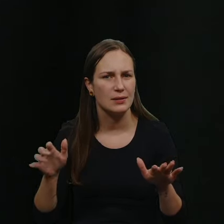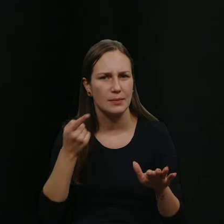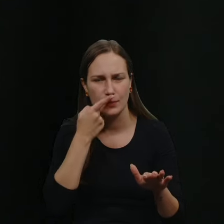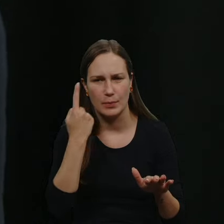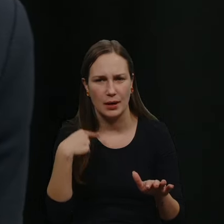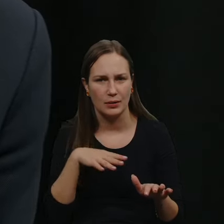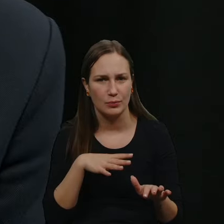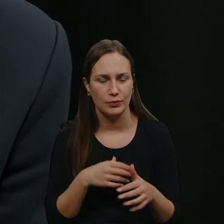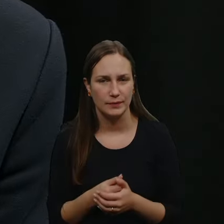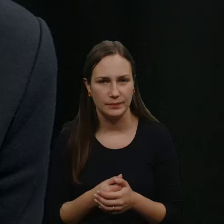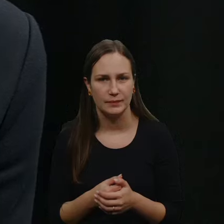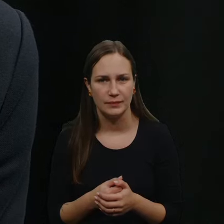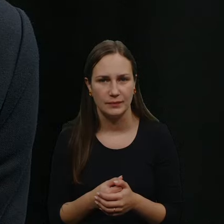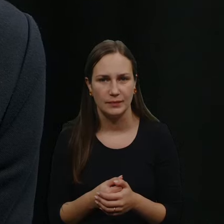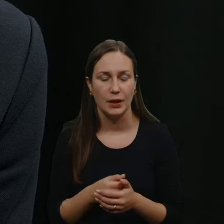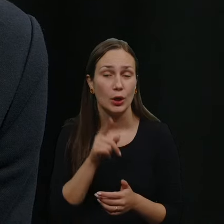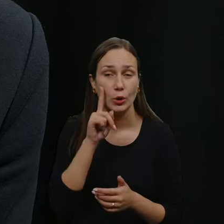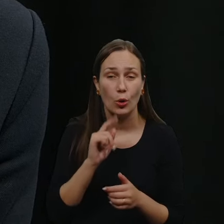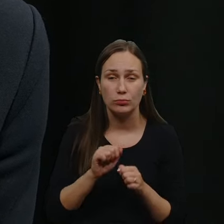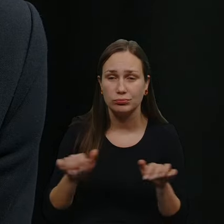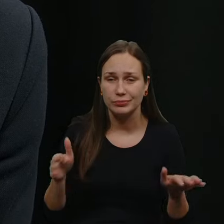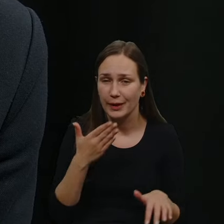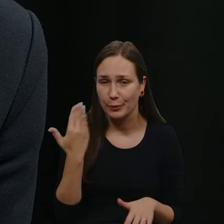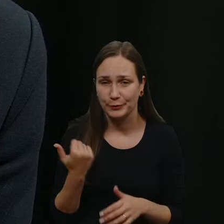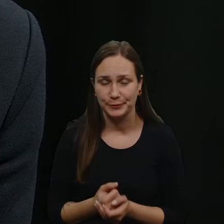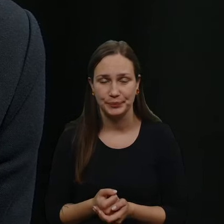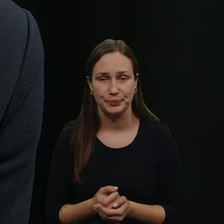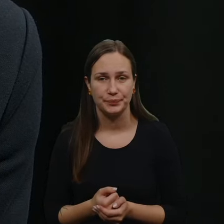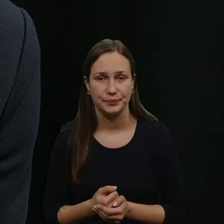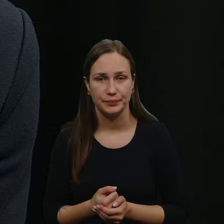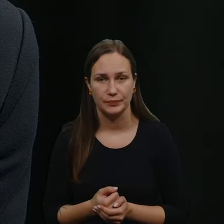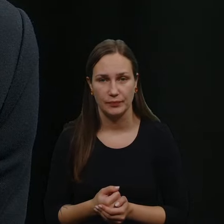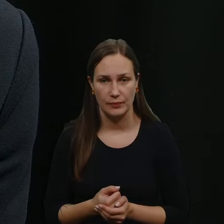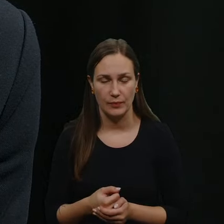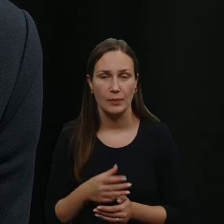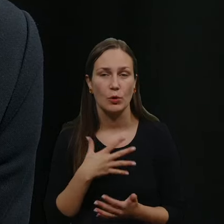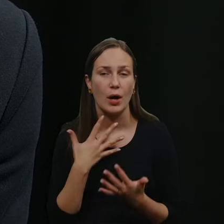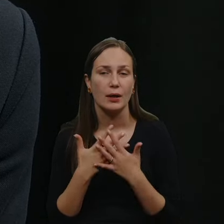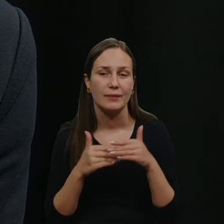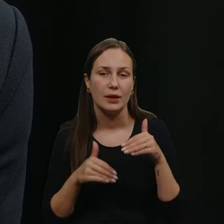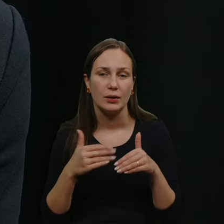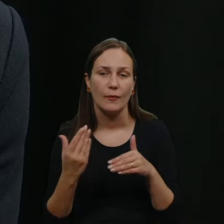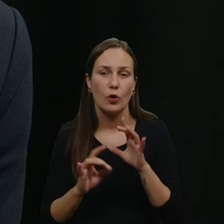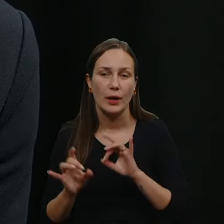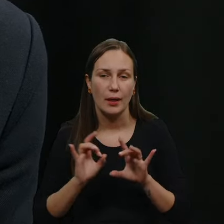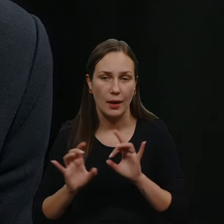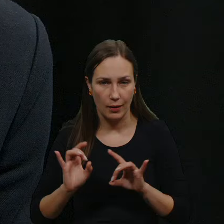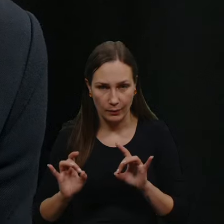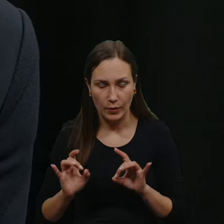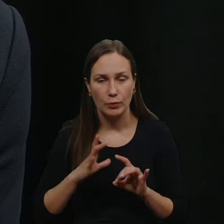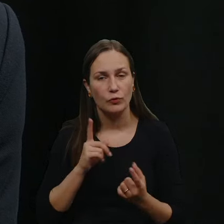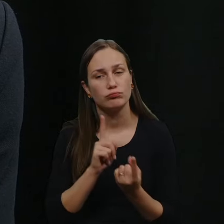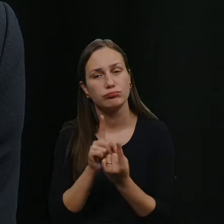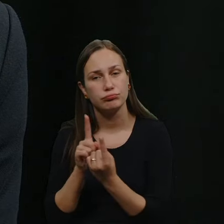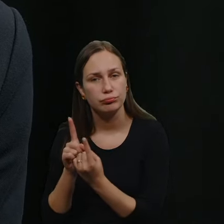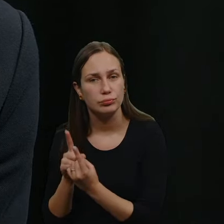metus. Teisingai. Ir nebuvo didelio noro pasileisti. Gerai, ponia Algirdai, turėjot aktyvę, ko gero, rinkimų kampaniją, susitikinėjot su